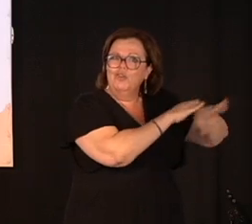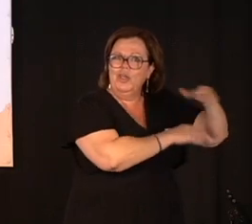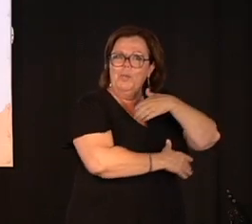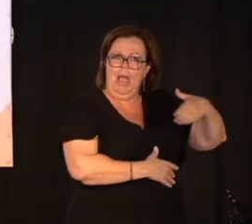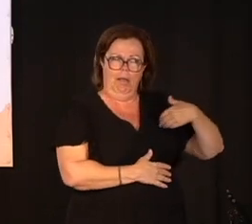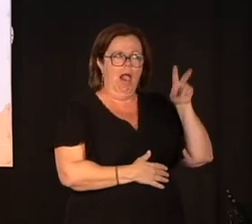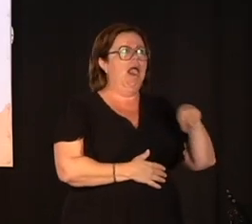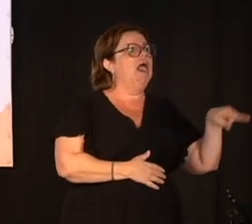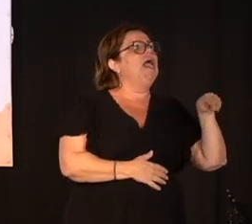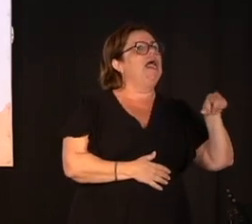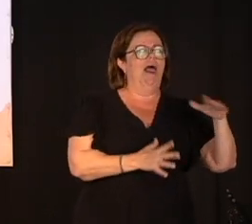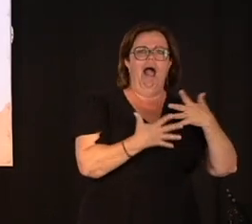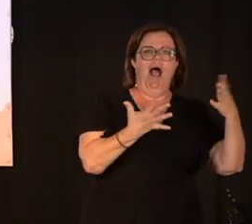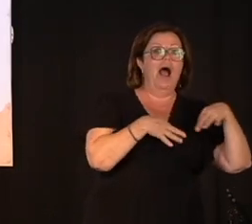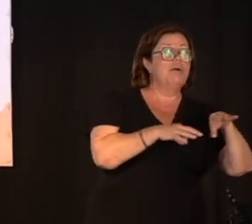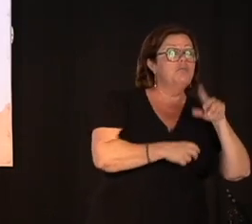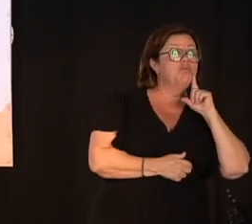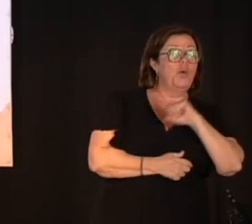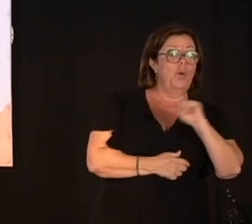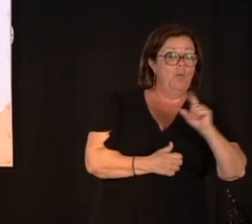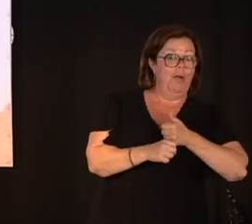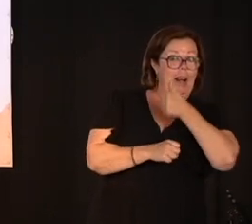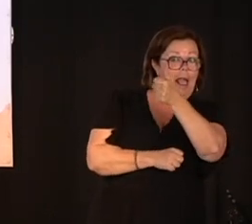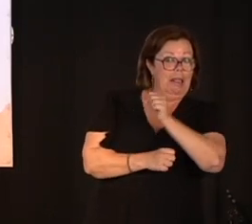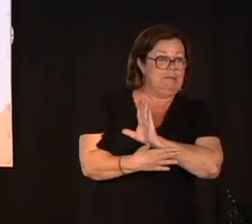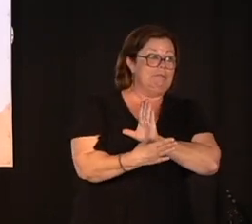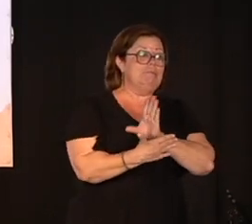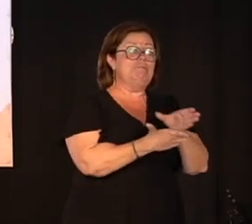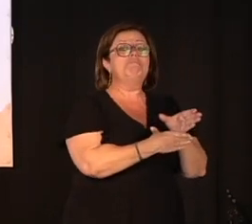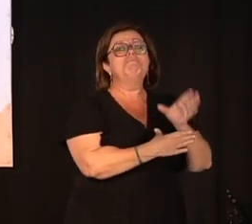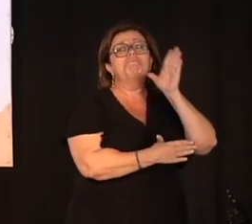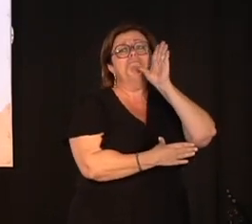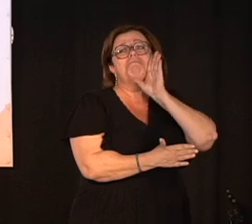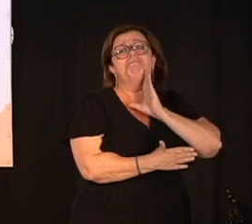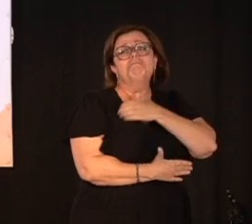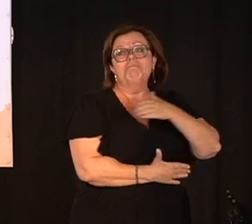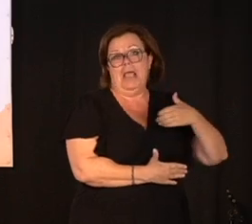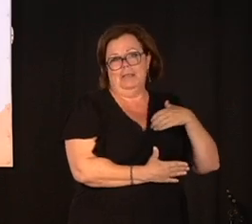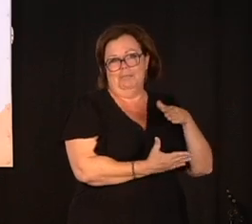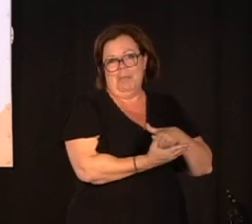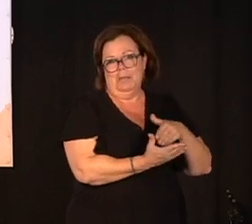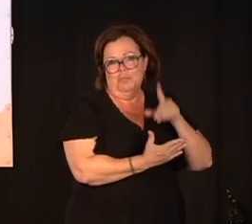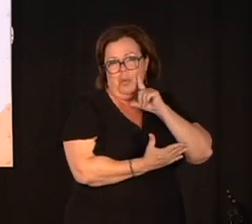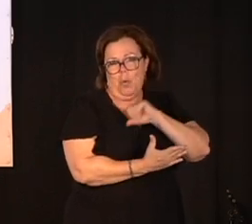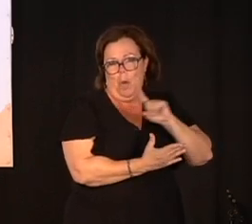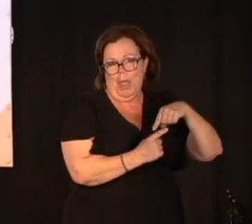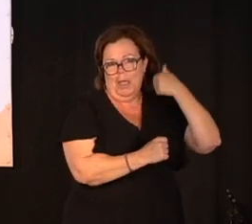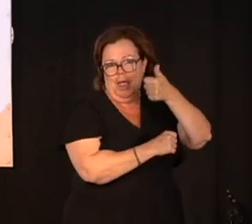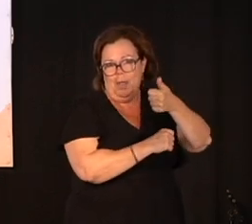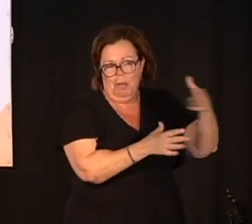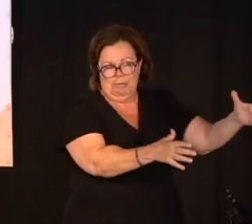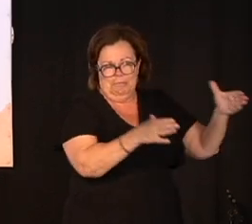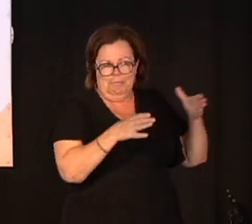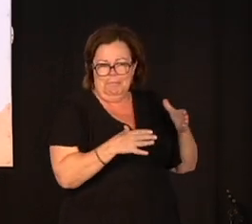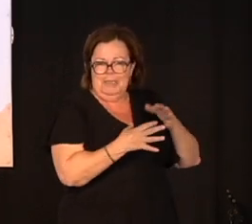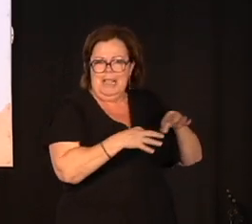mairie de Marseille, donc peut-être l'an prochain mettre à disposition les salles de la mairie. Et de la même manière, je tiens vraiment à remercier